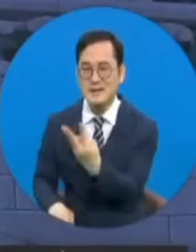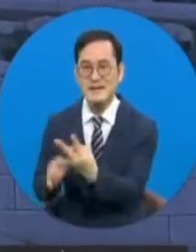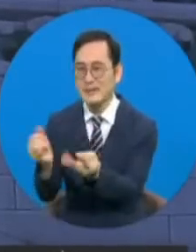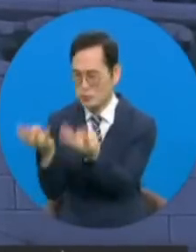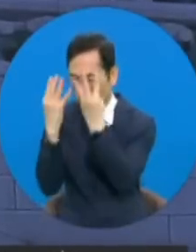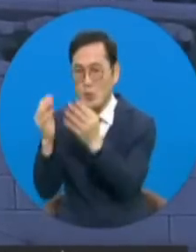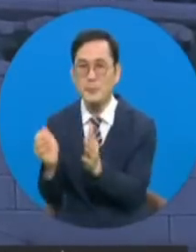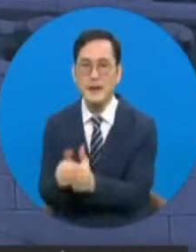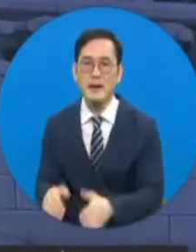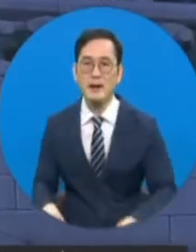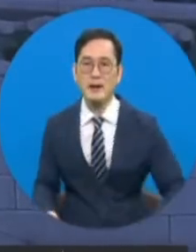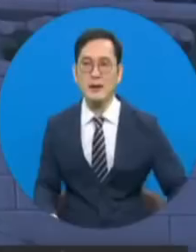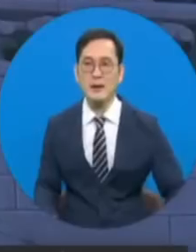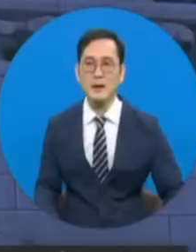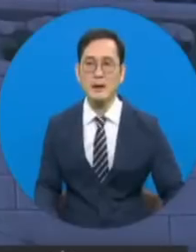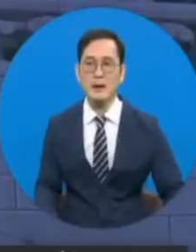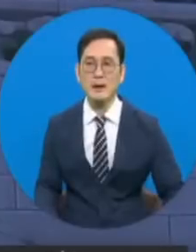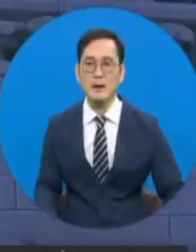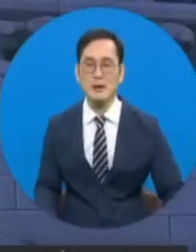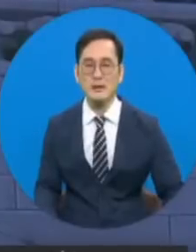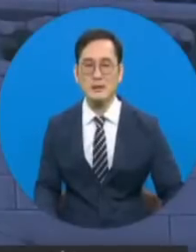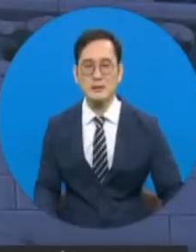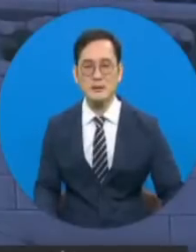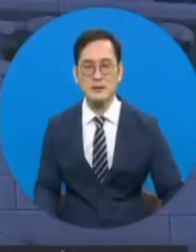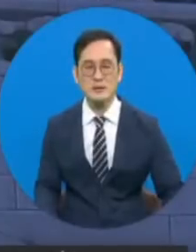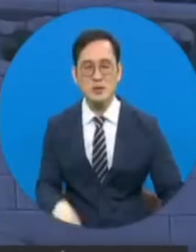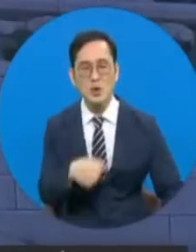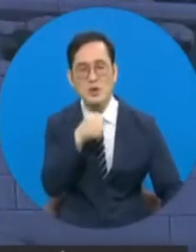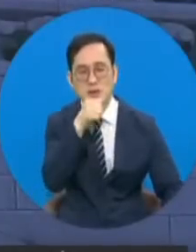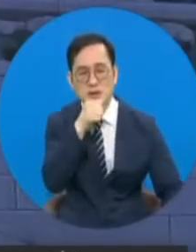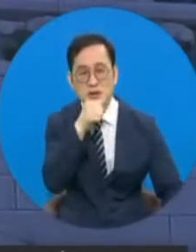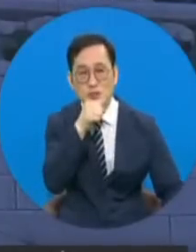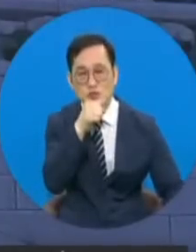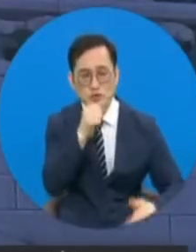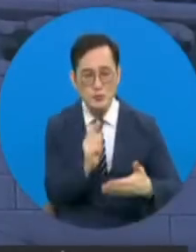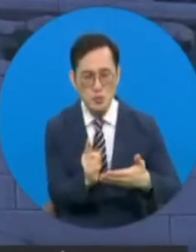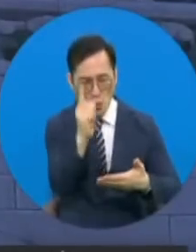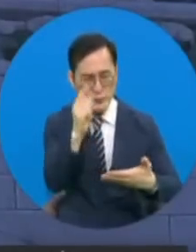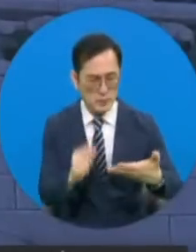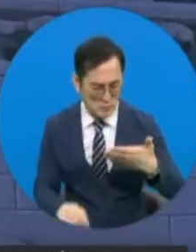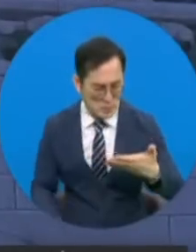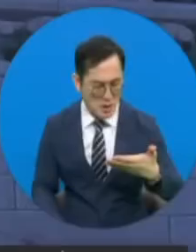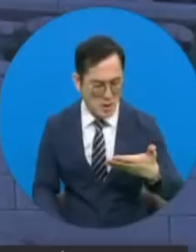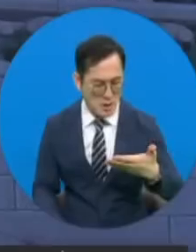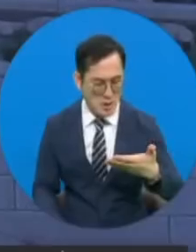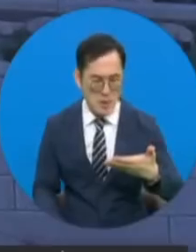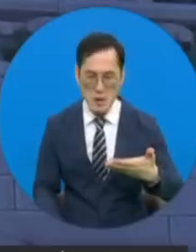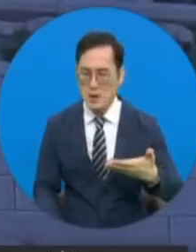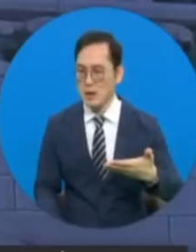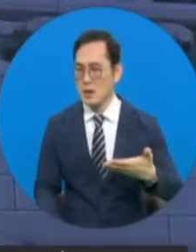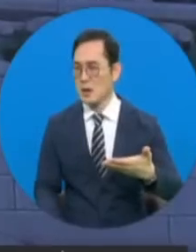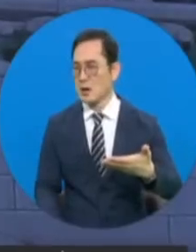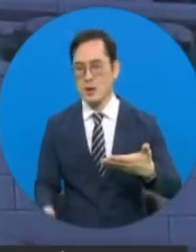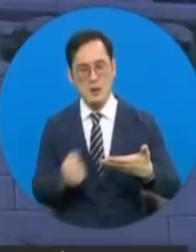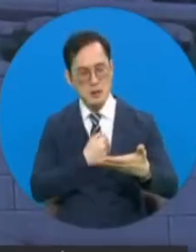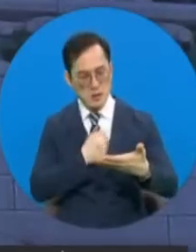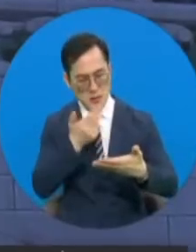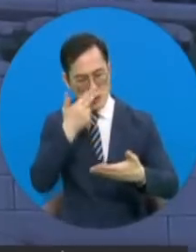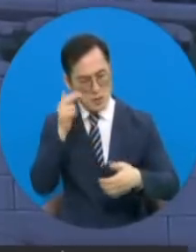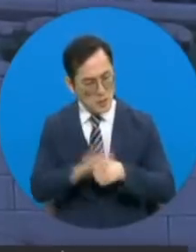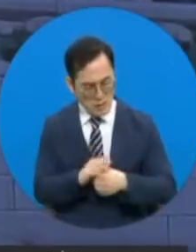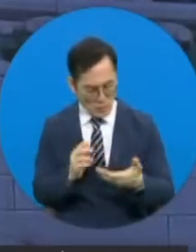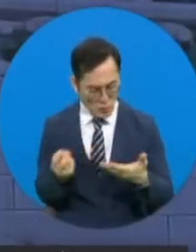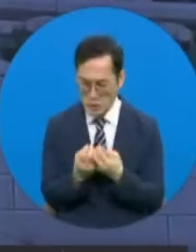생각보다 tv조선 점수가 높게 나왔다에 대한 반응이 발언을 했느냐라는 진행자의 질문에 대해서 상당히 좀 애매모호한